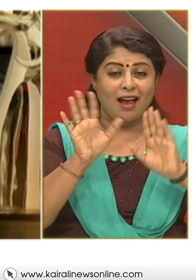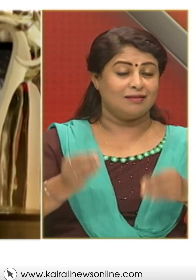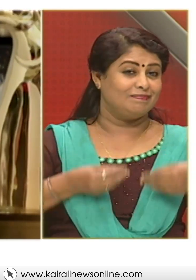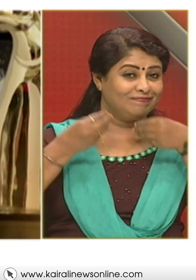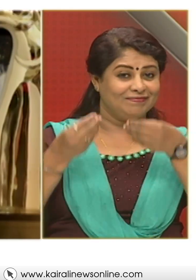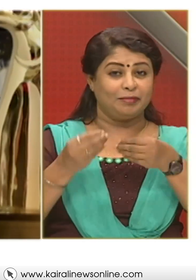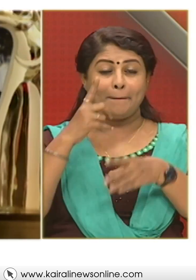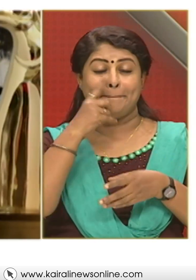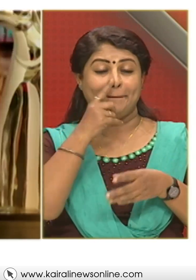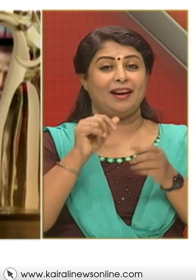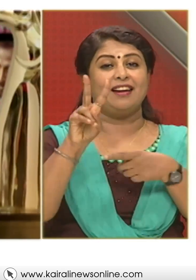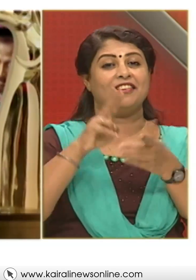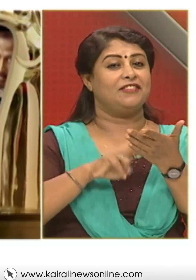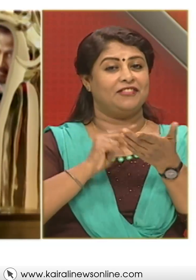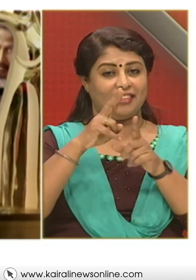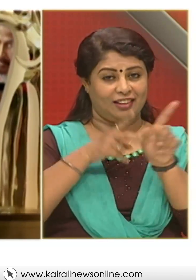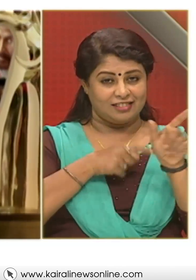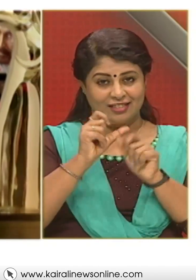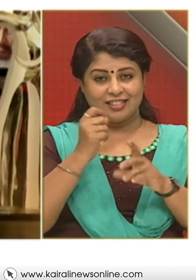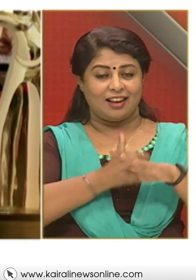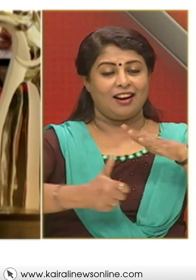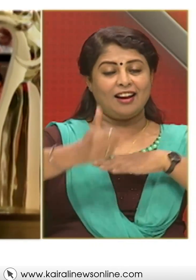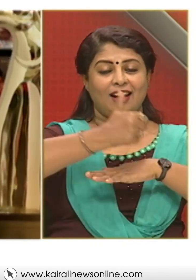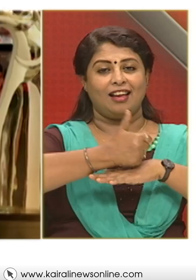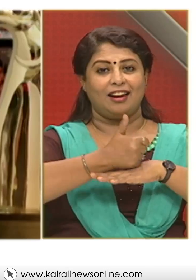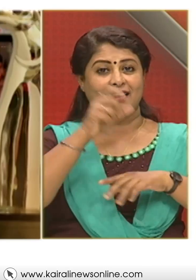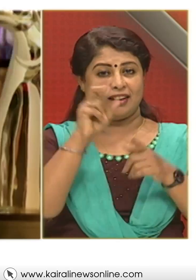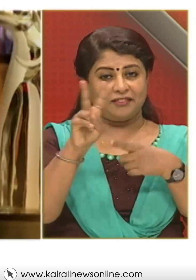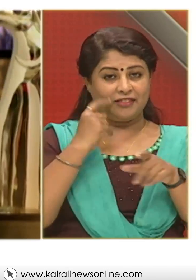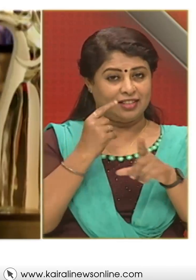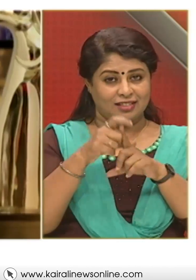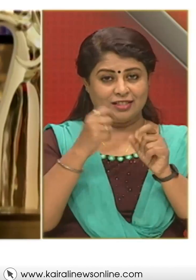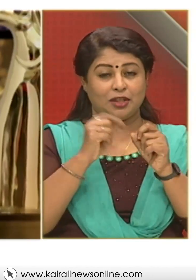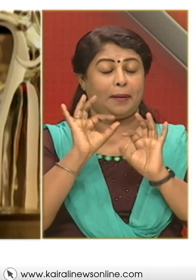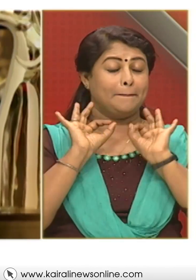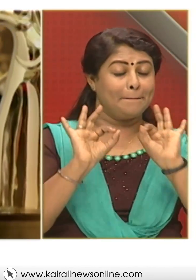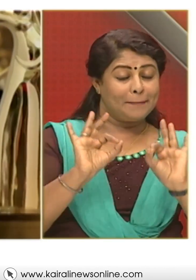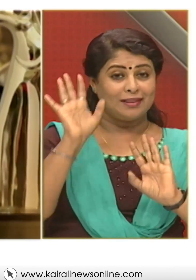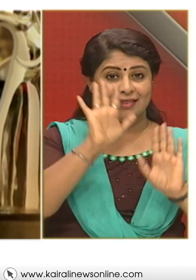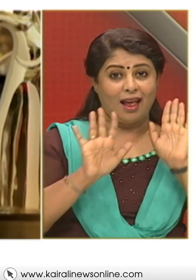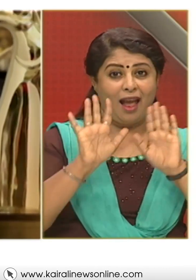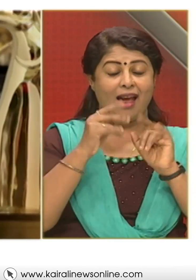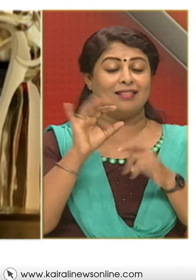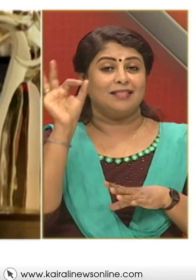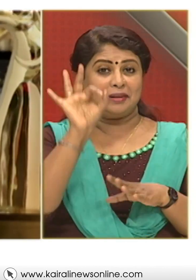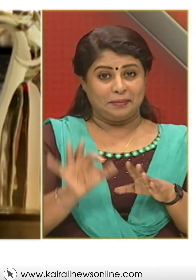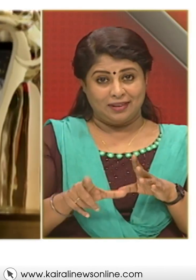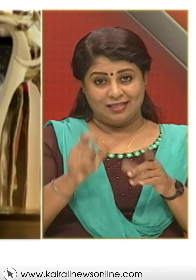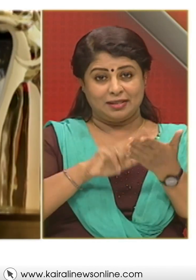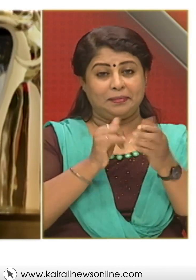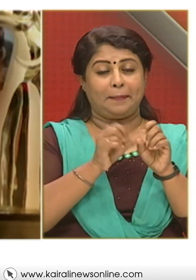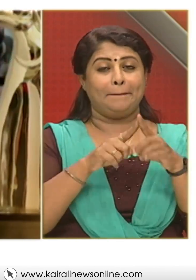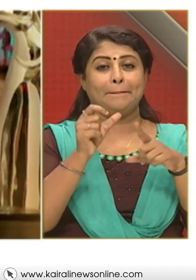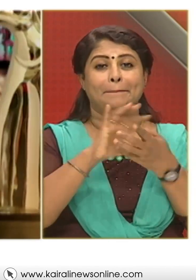അലോഷ്യസിനെ മികച്ച നടിയാക്കി ലിജോ ജോസ് പെല്ലിശ്ശേരിയുടെ നന്പകൽ നേരത്ത് മയക്കം മികച്ച ചിത്രമായപ്പോൾ അറിയിപ്പിലൂടെ മികച്ച സംവിധായകൻ മഹേഷ്